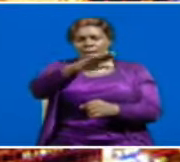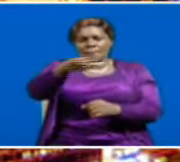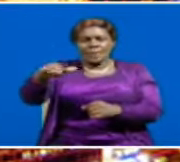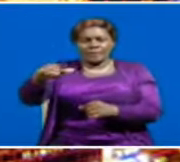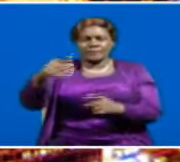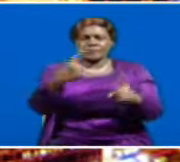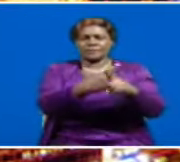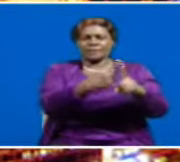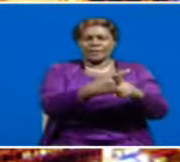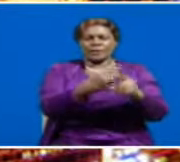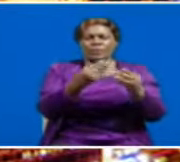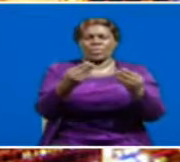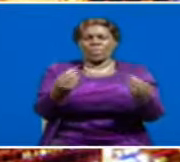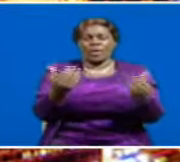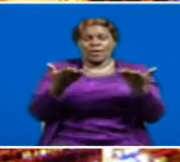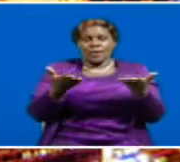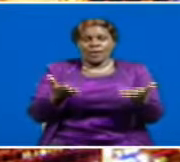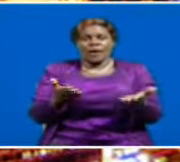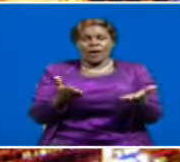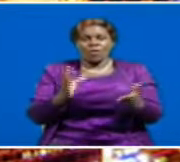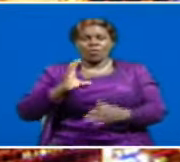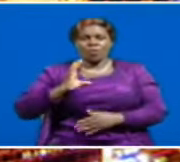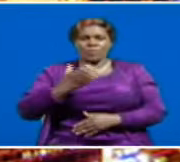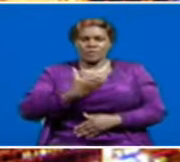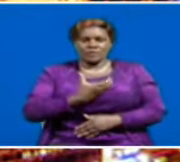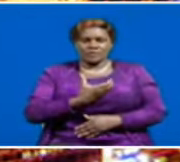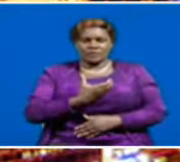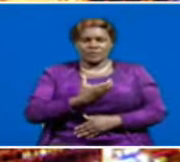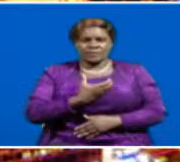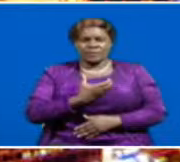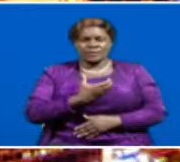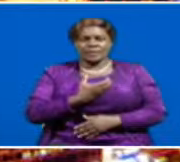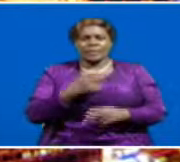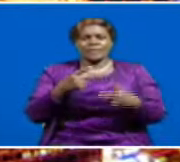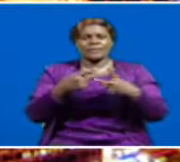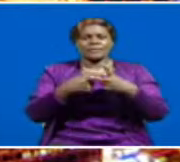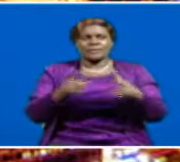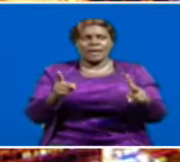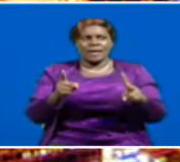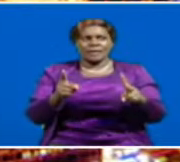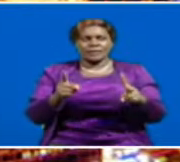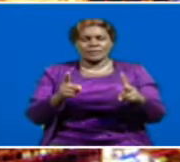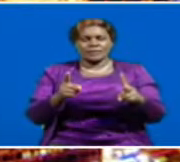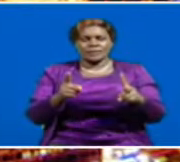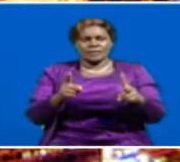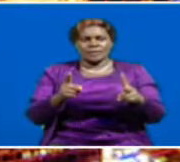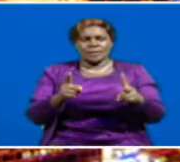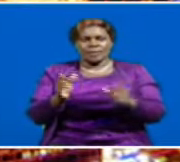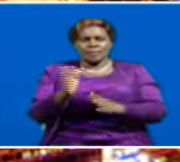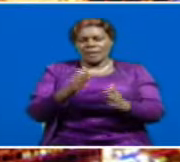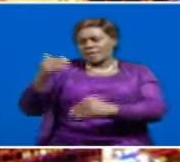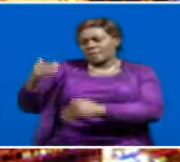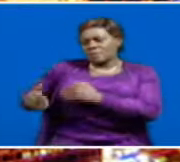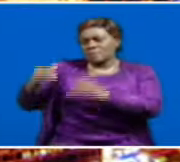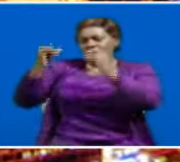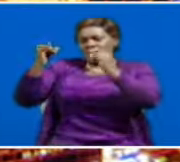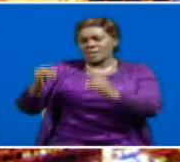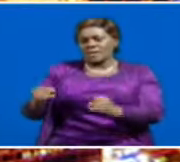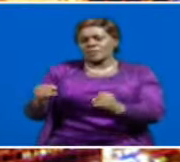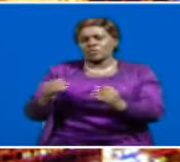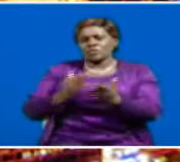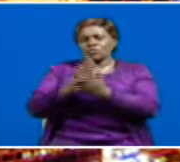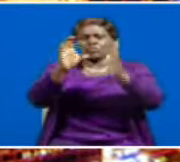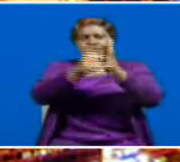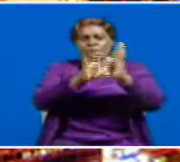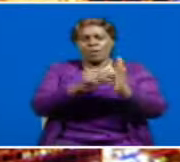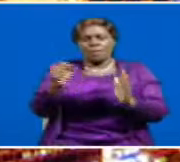wadi kadhaa kupita, tayari tume hiyo ilipaswa kuwa imeanza uratibu wa mipaka mipya ambayo makataa yake kikatiba